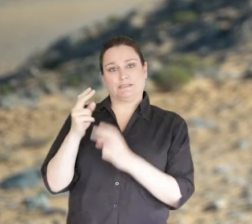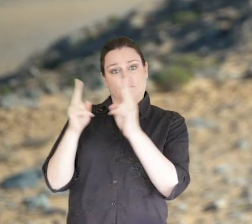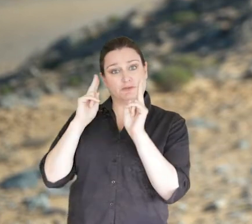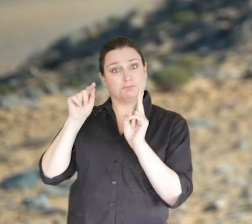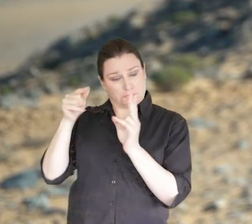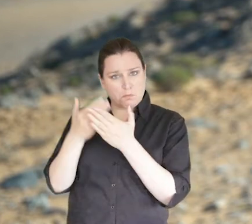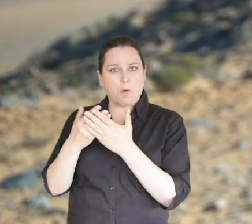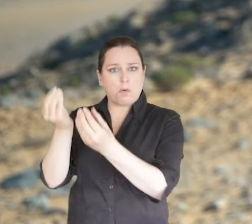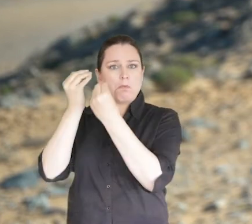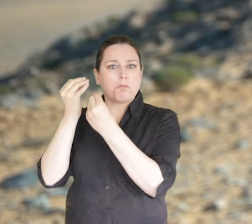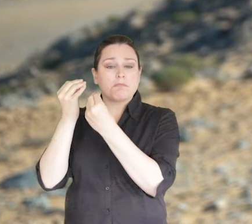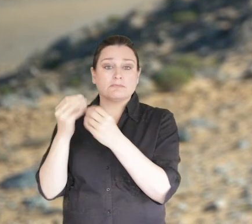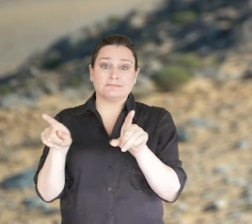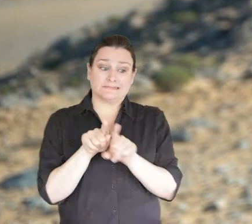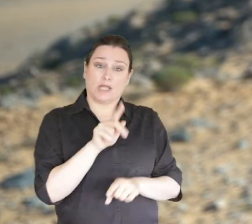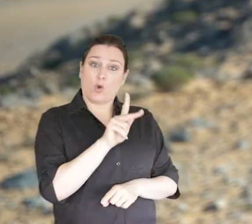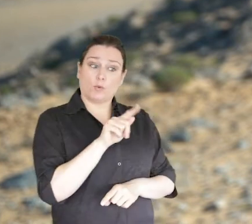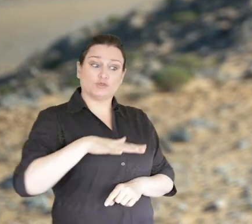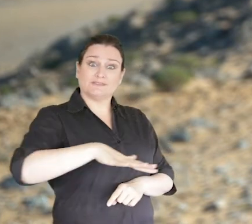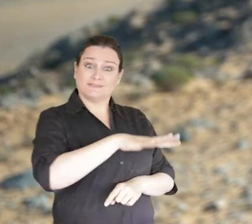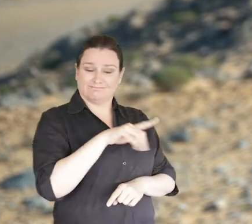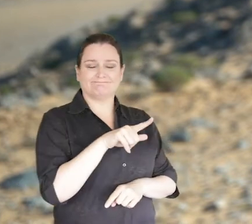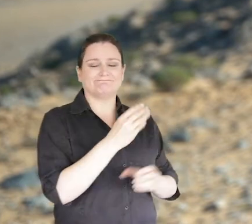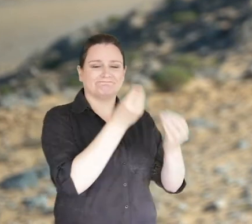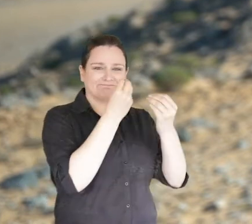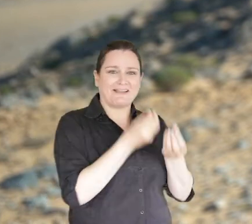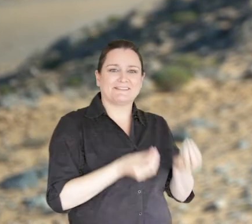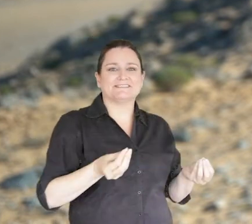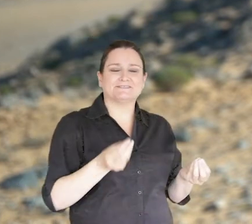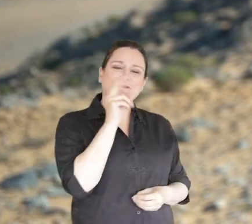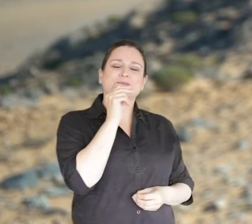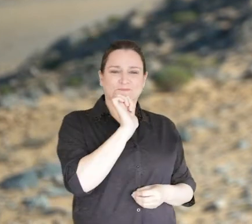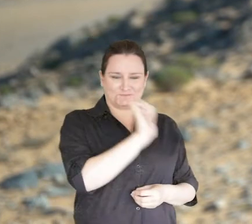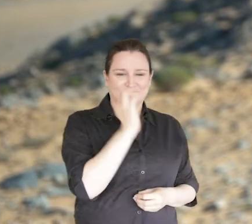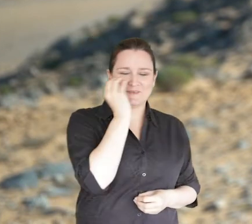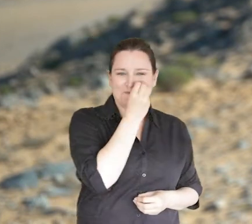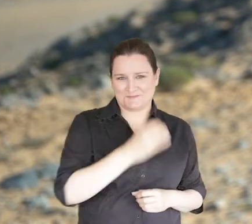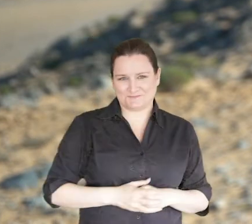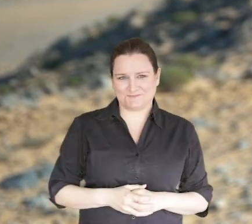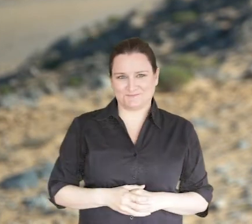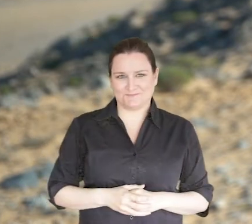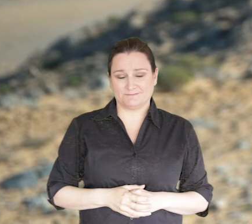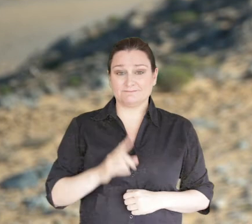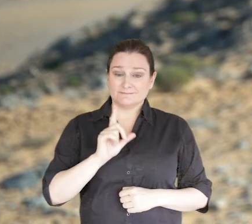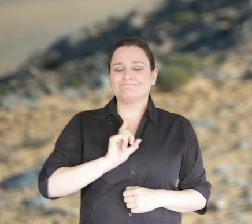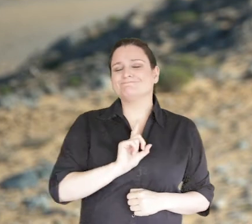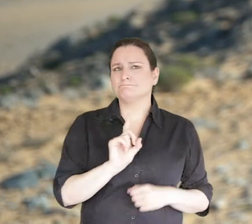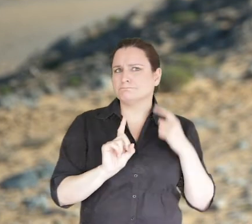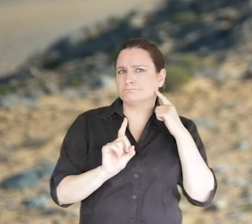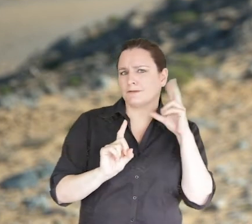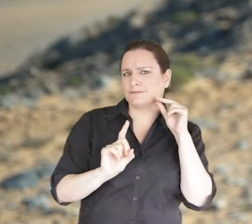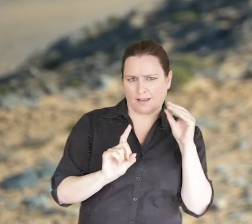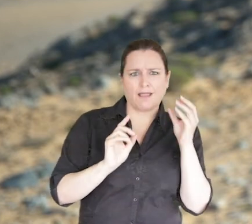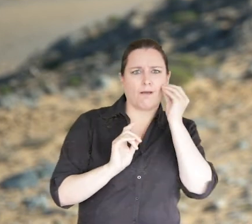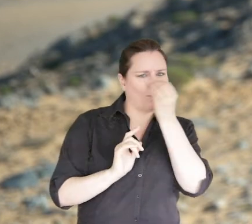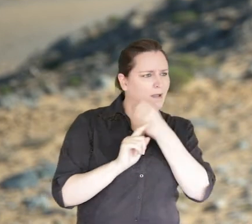op skool in Koobus geleer word aan die kinders. En as jy in Koobus rondstap, hoor jy oral net hoe